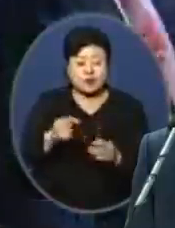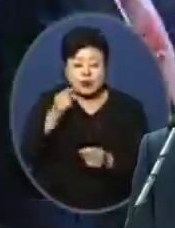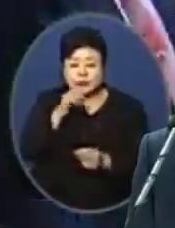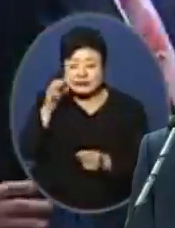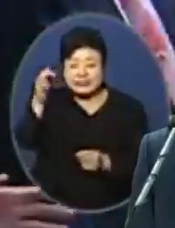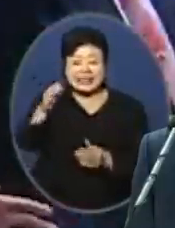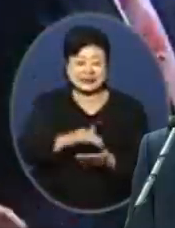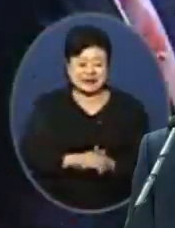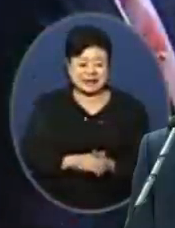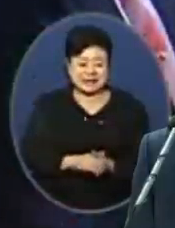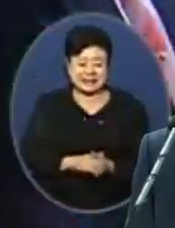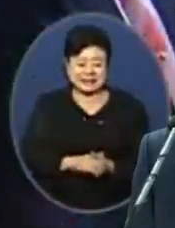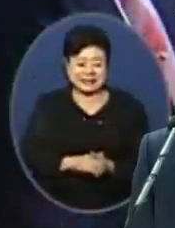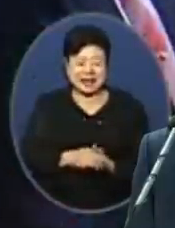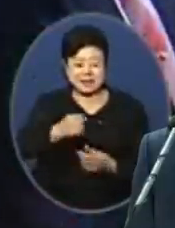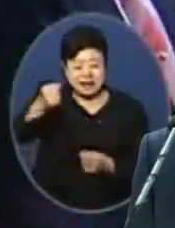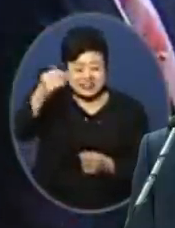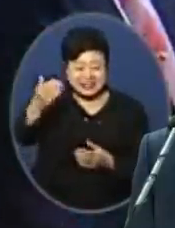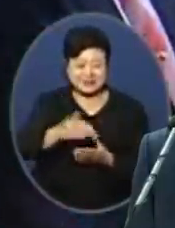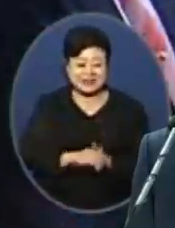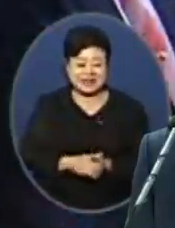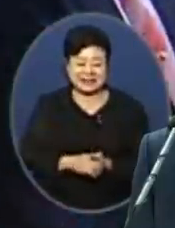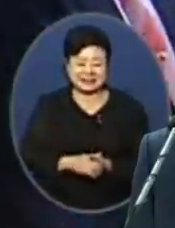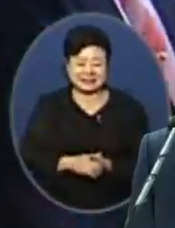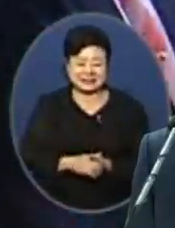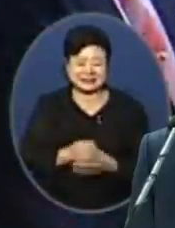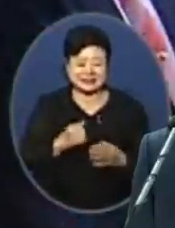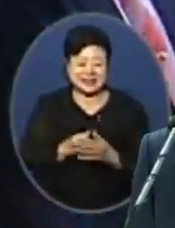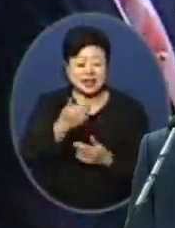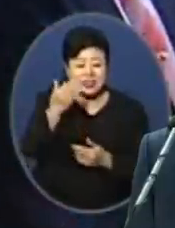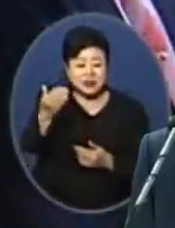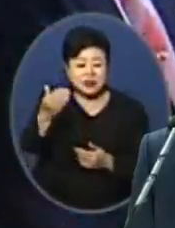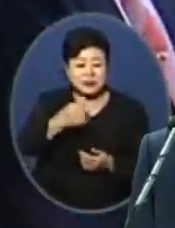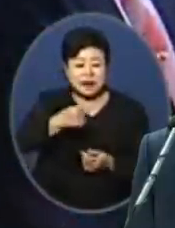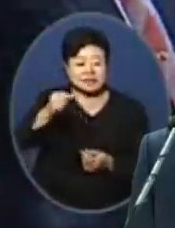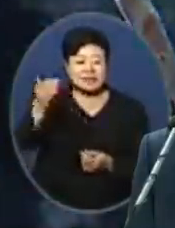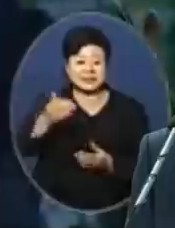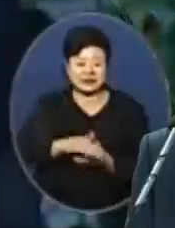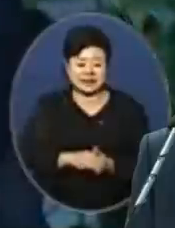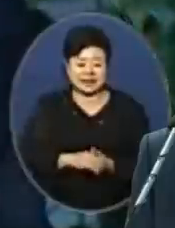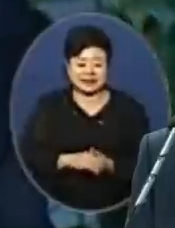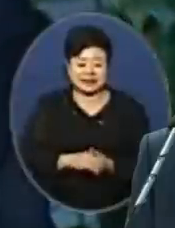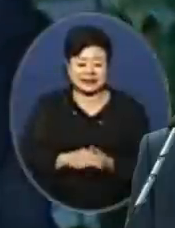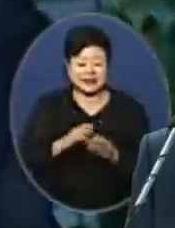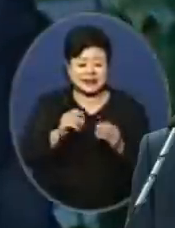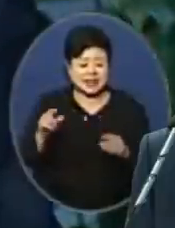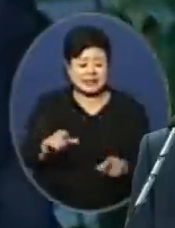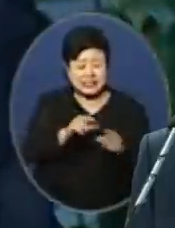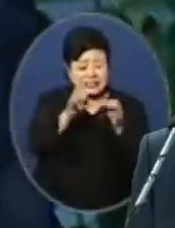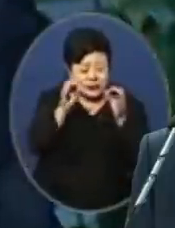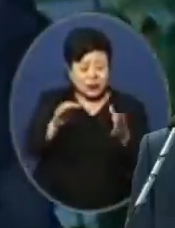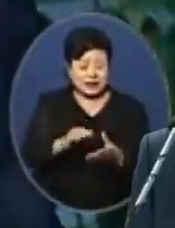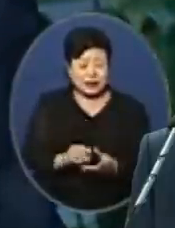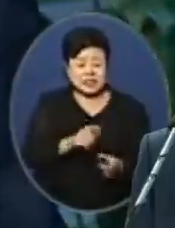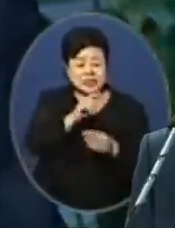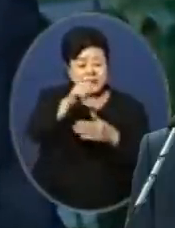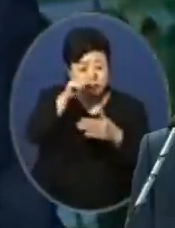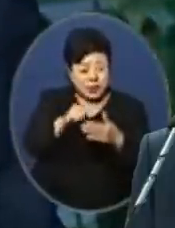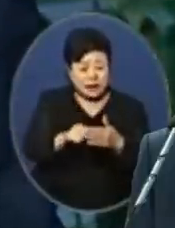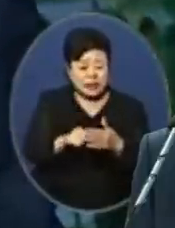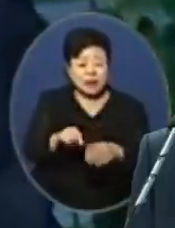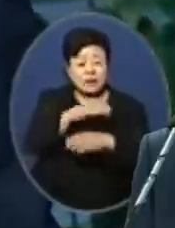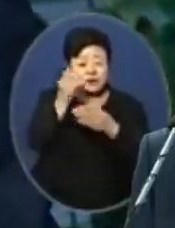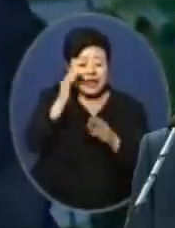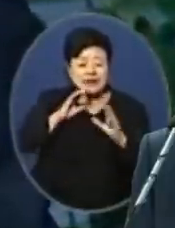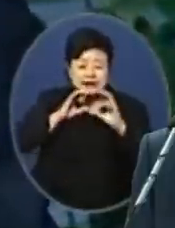시인하는 것입니다. 그래서 빼앗는 것입니다. 그래서 여러분이 소유하는 것입니다. 이 땅에 사는 동안에 우리의 삶이